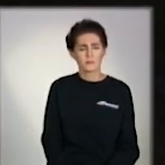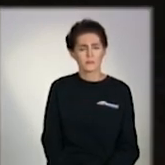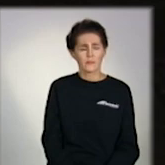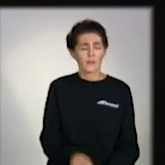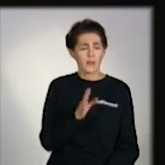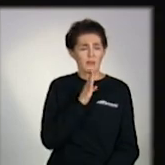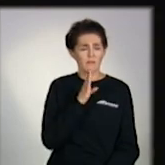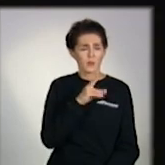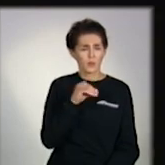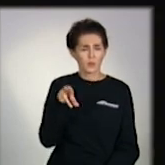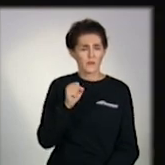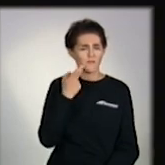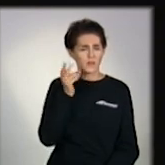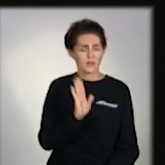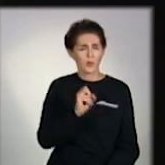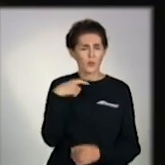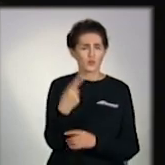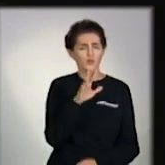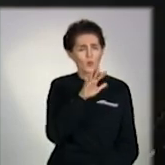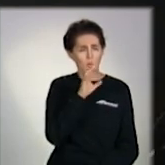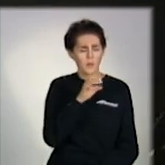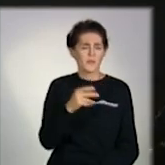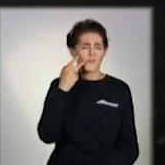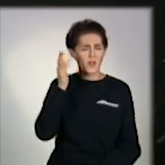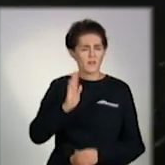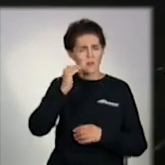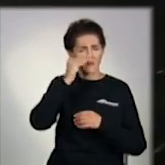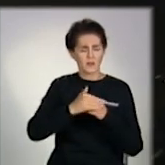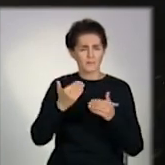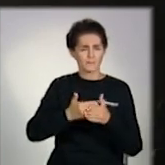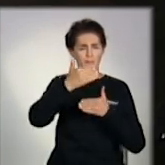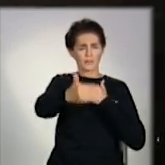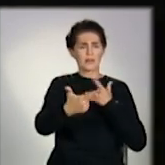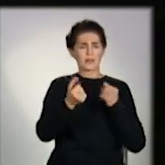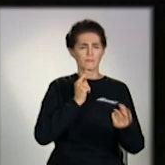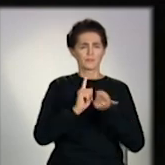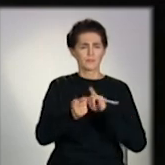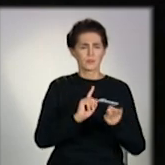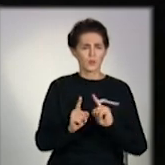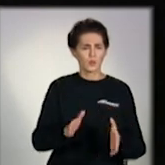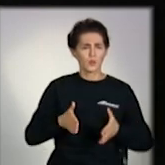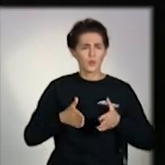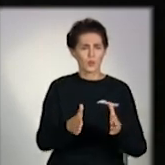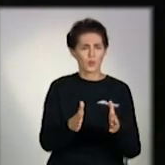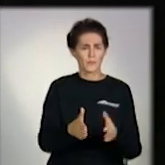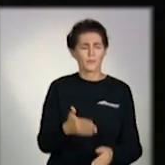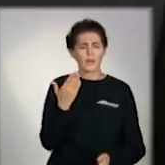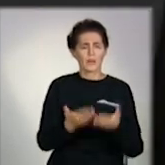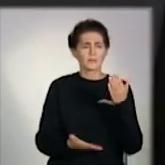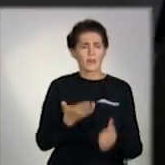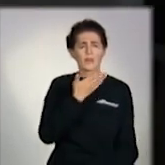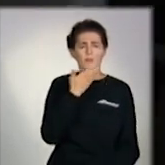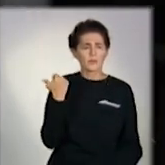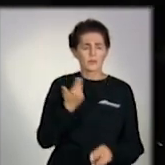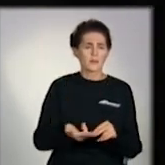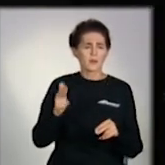Пані Людмила вигулює собак. Каже, ввечері ходить подалі від проїжджої частини. Пасмурно і ні, освітлення плохо.